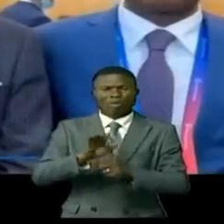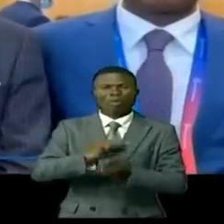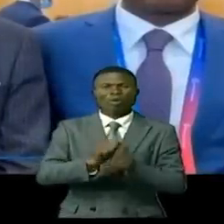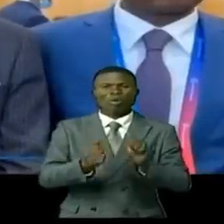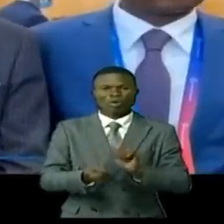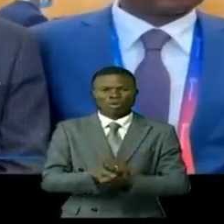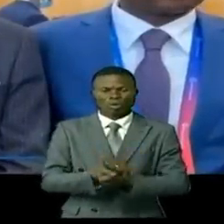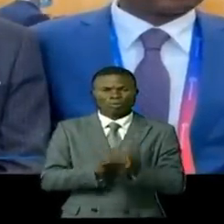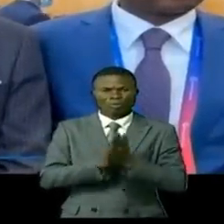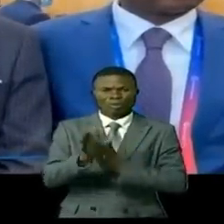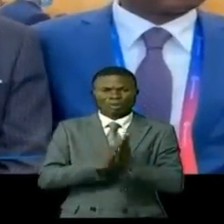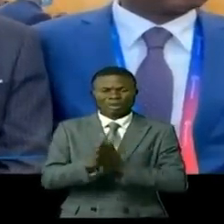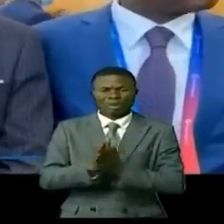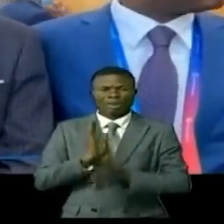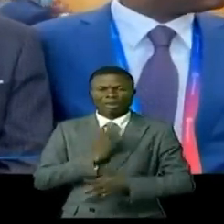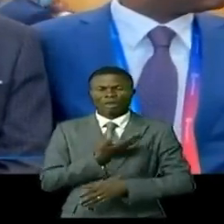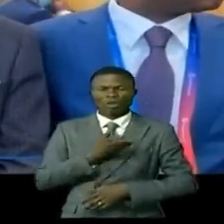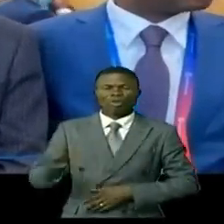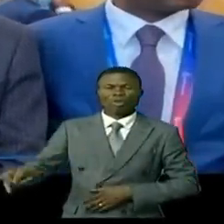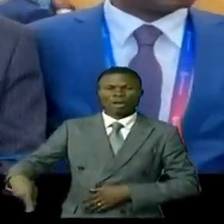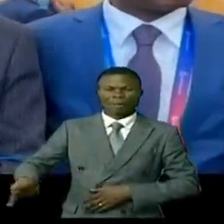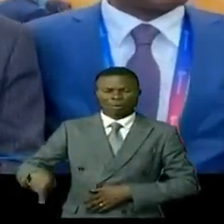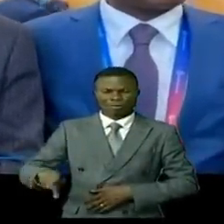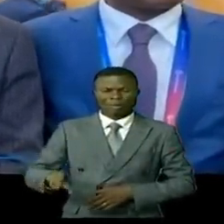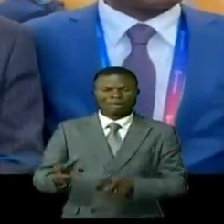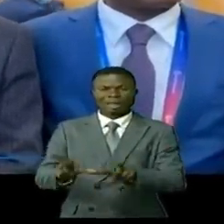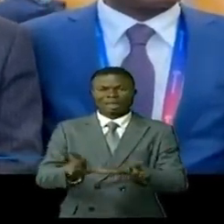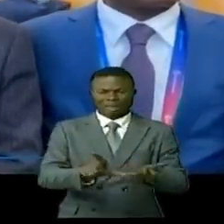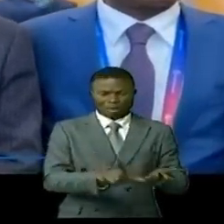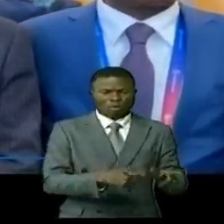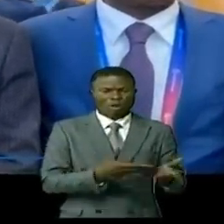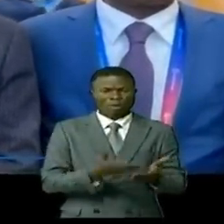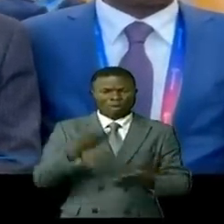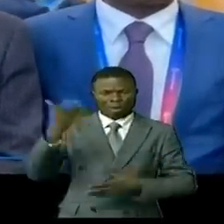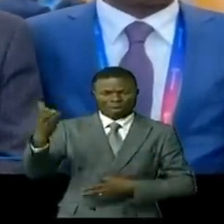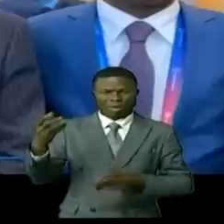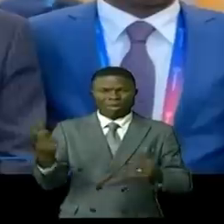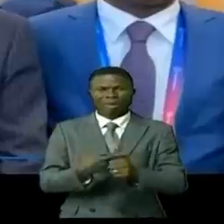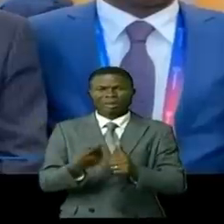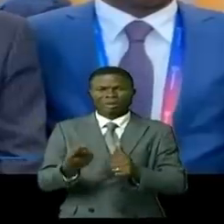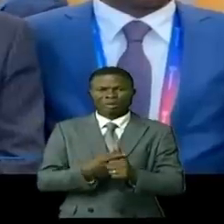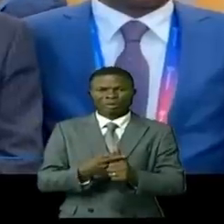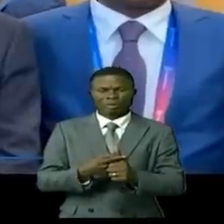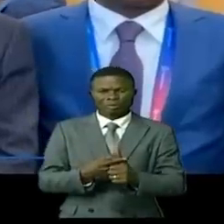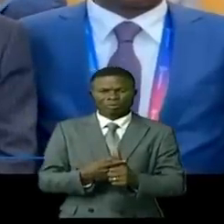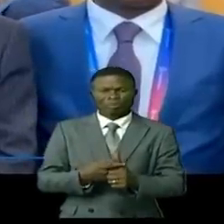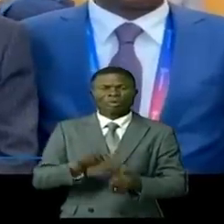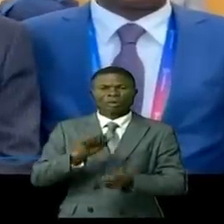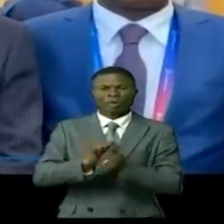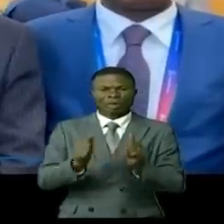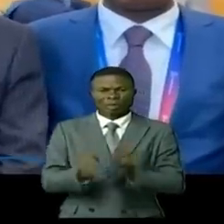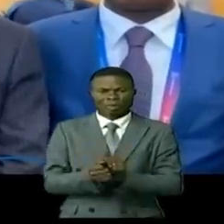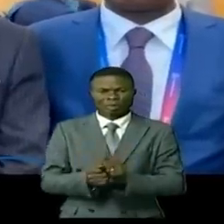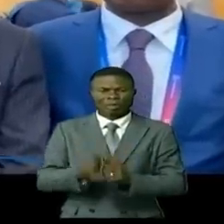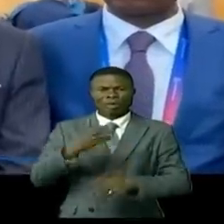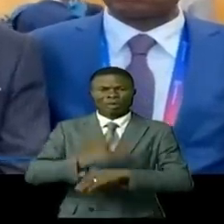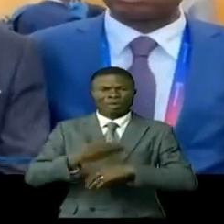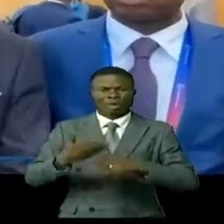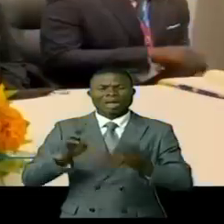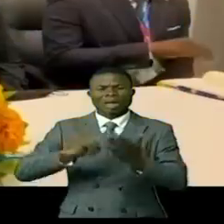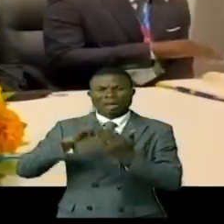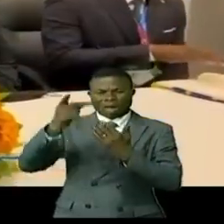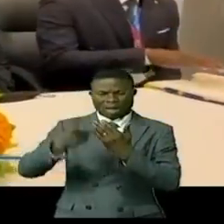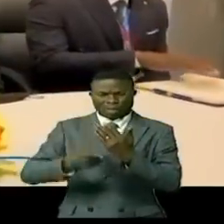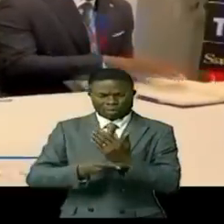qui intéressent la vie des populations de la province du Lualaba. C'est notamment la réhabilitation de la SNCC de la Chekamine,